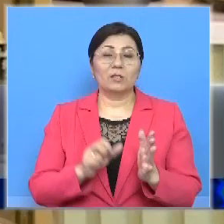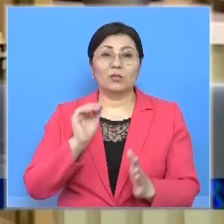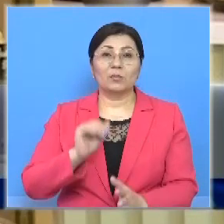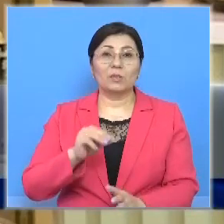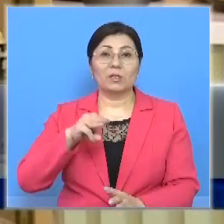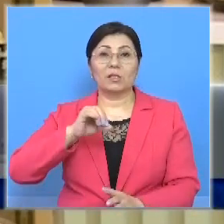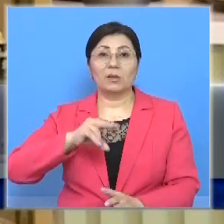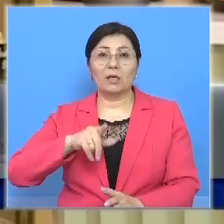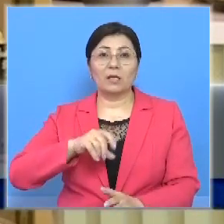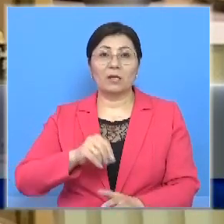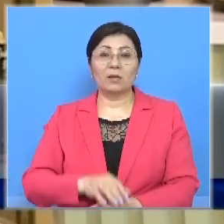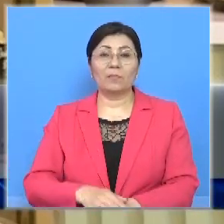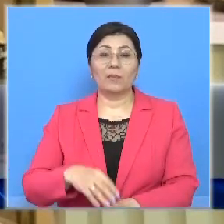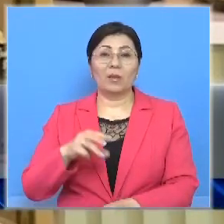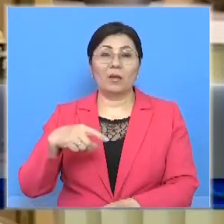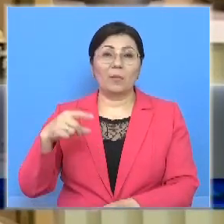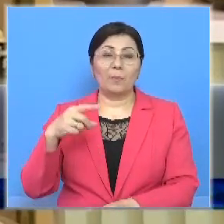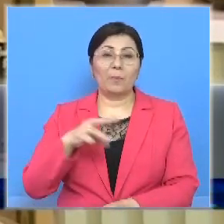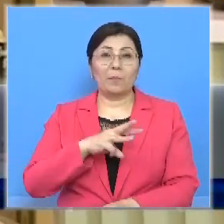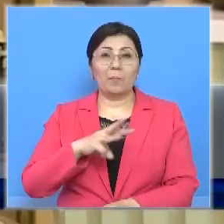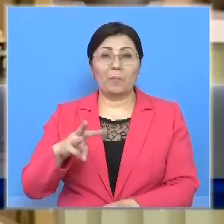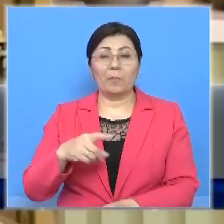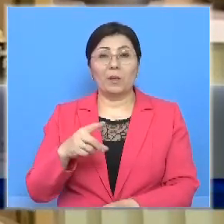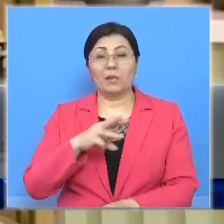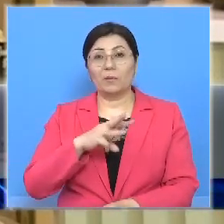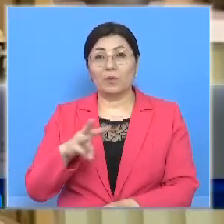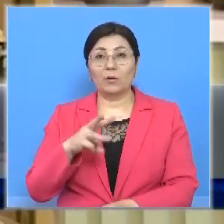теңгенікі. Сосын 1,200,000-дікі абат пешіміз бар.